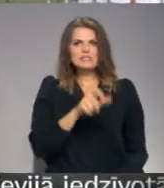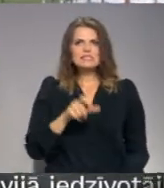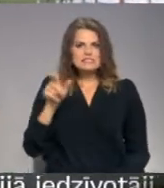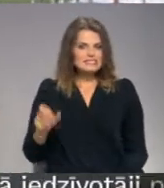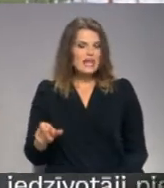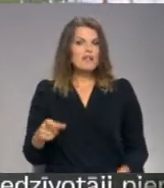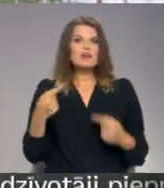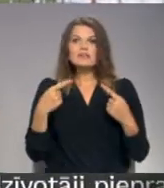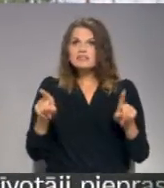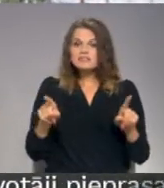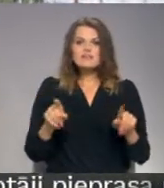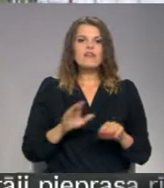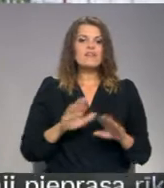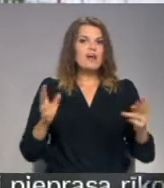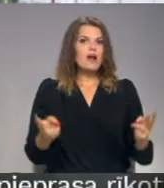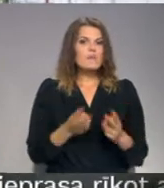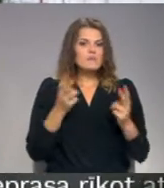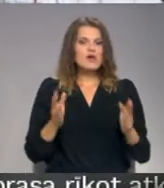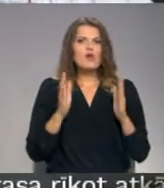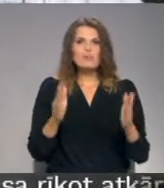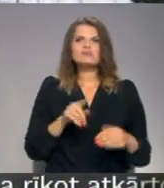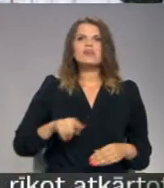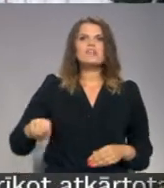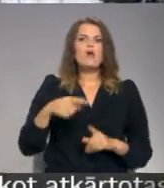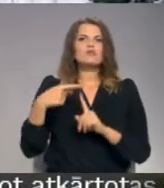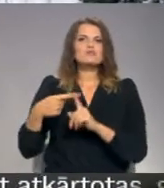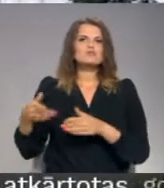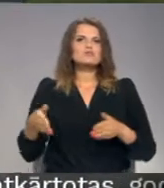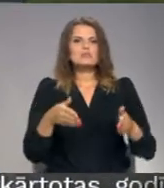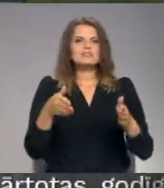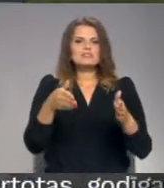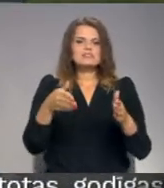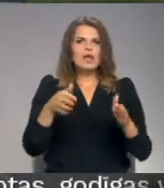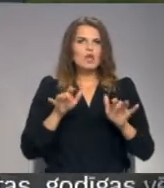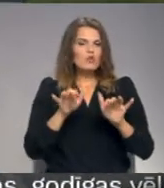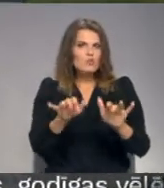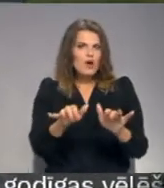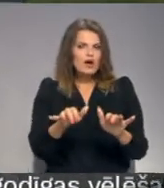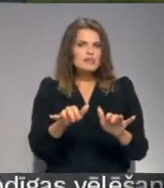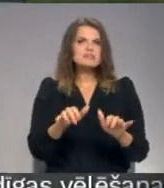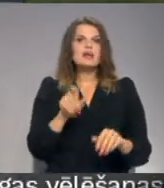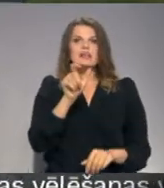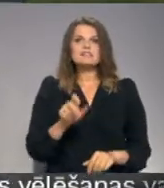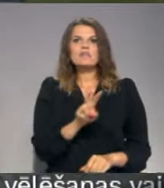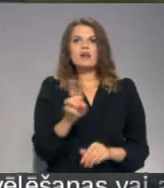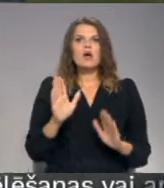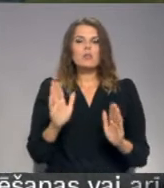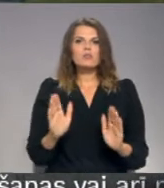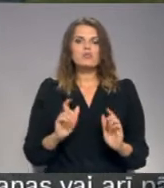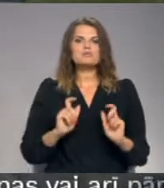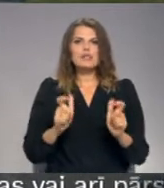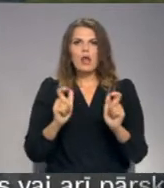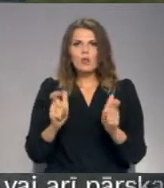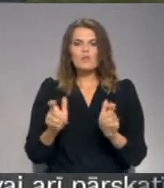cilvēkiem. Citādāka nekā ierasti būs arī tautas krustaceļa norise. Cilvēki, kuriem būs ieejas kartes, varēs piedalīties